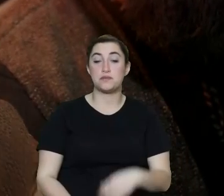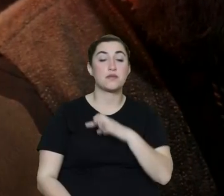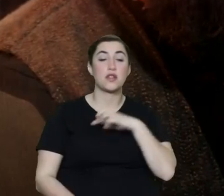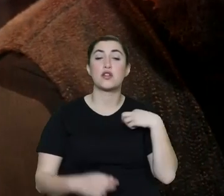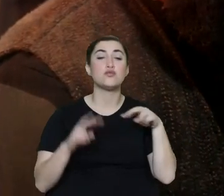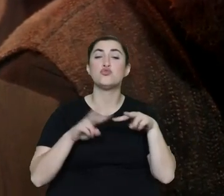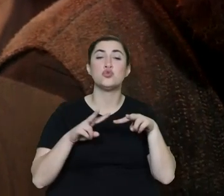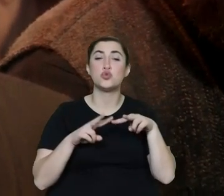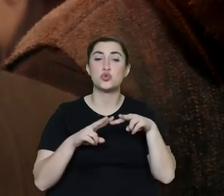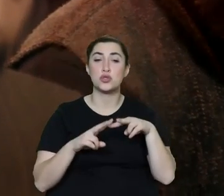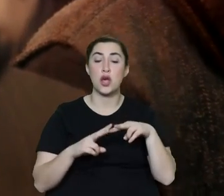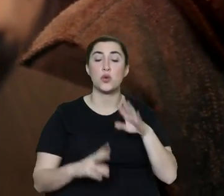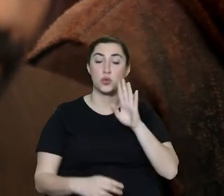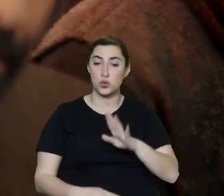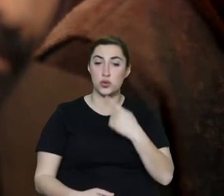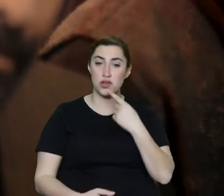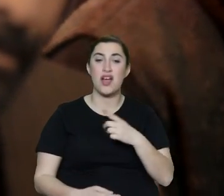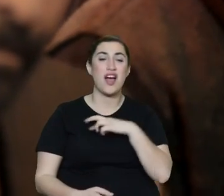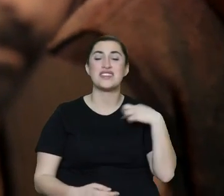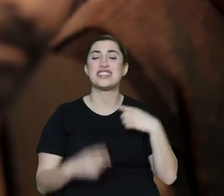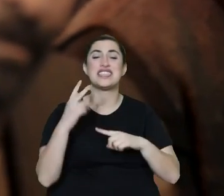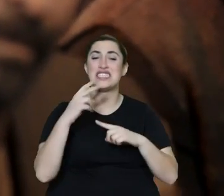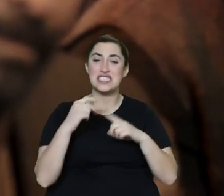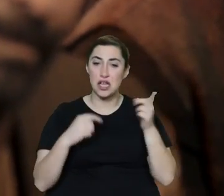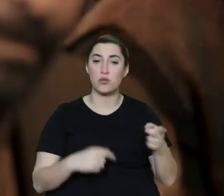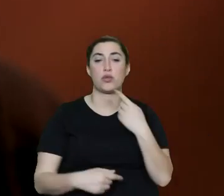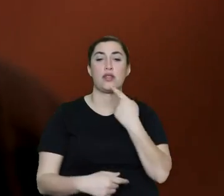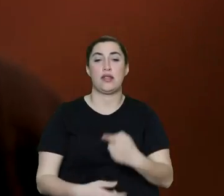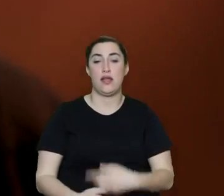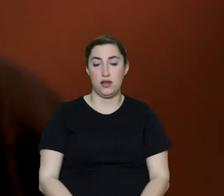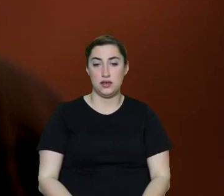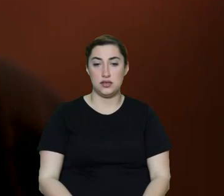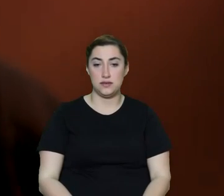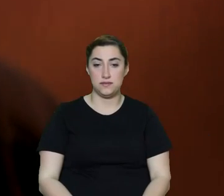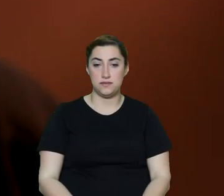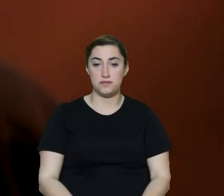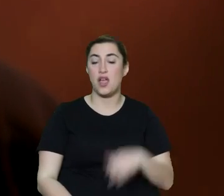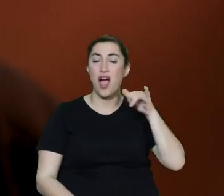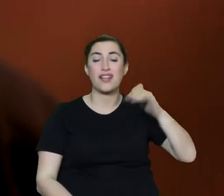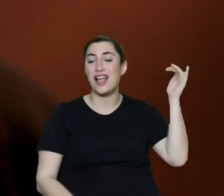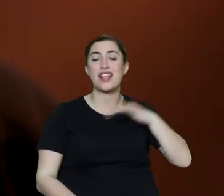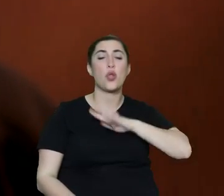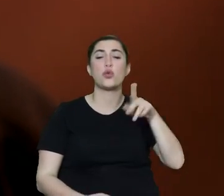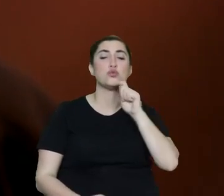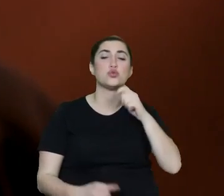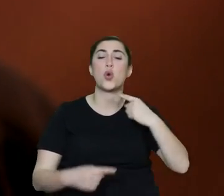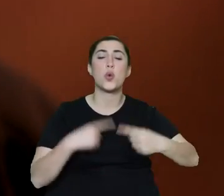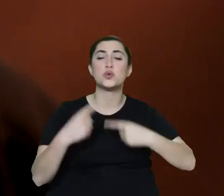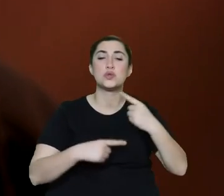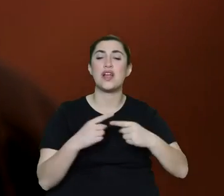Hazreti Musa da onu der, Hazreti İsa da onu der. Hak'tan gelen bütün